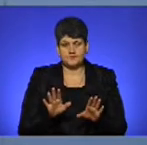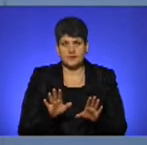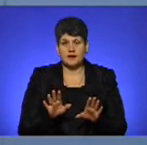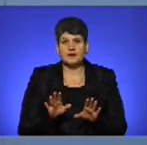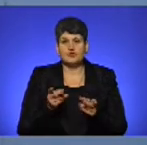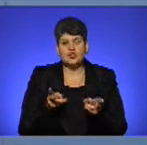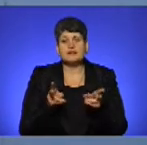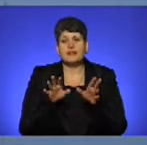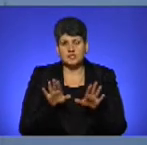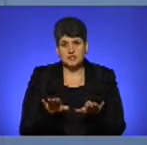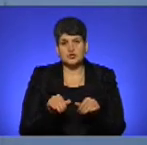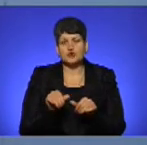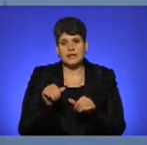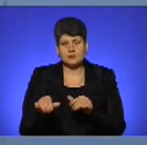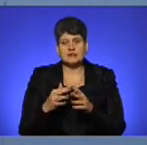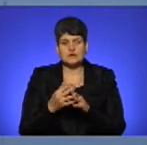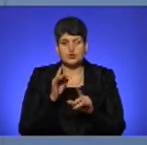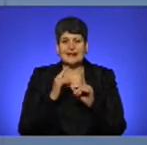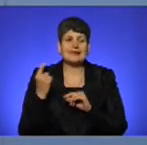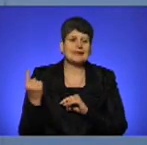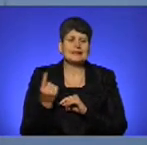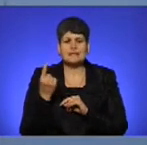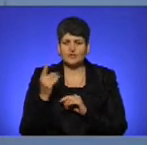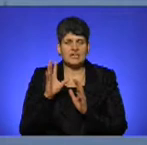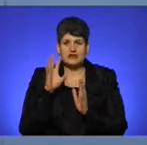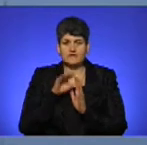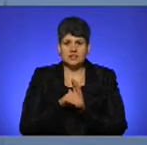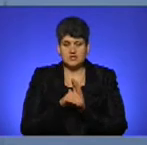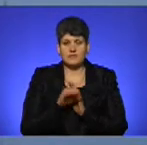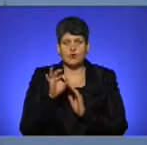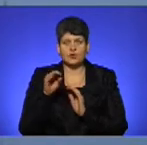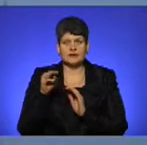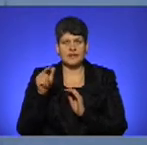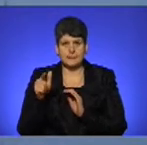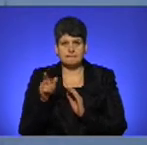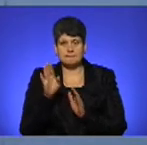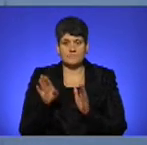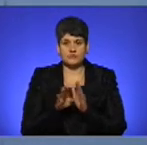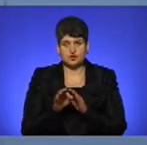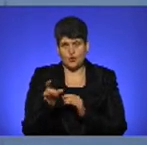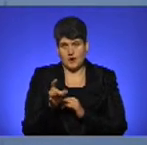Токи залишається окремою сільською радою, єдиною, яка не війшла в склад ОТГ в Підволочиському районі. І